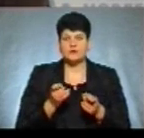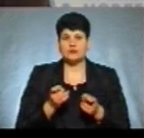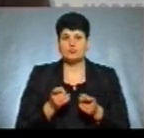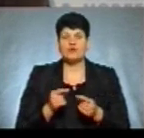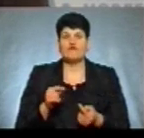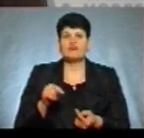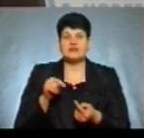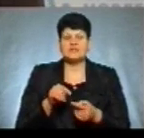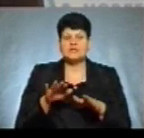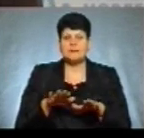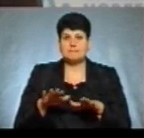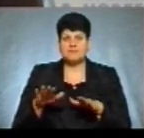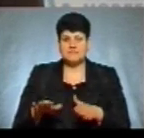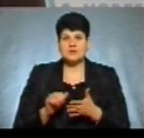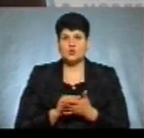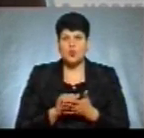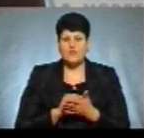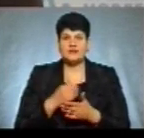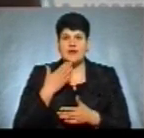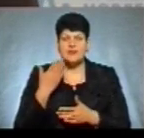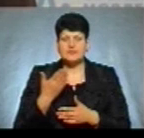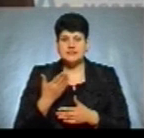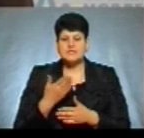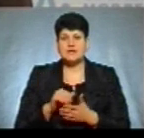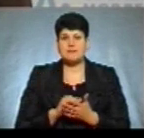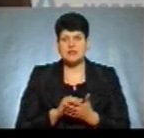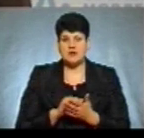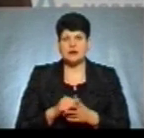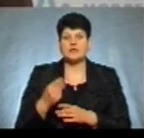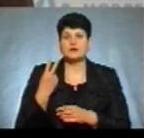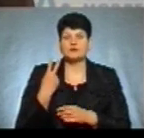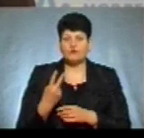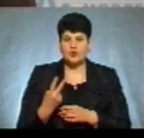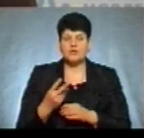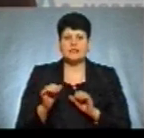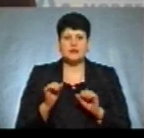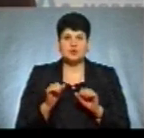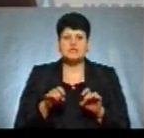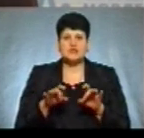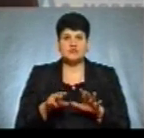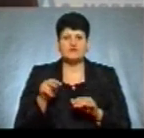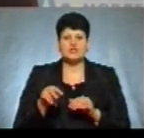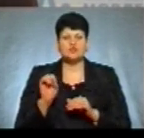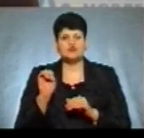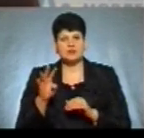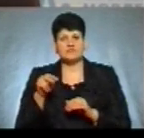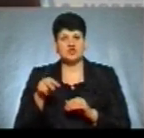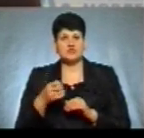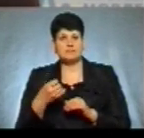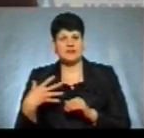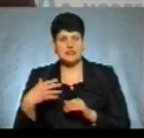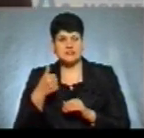місць для розміщення друкованих агітаційних матеріалів. Ось двоє з них керуються рішеннями 2014-2015 року. Тобто